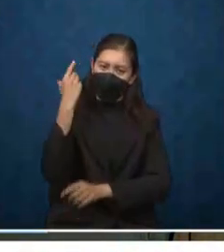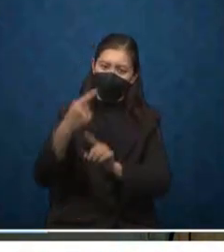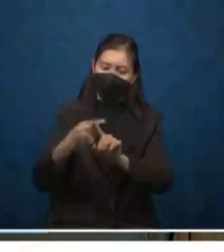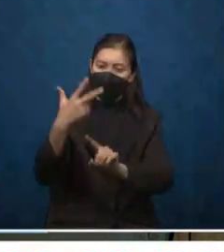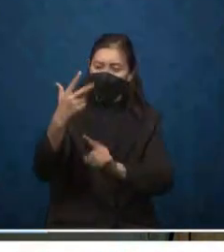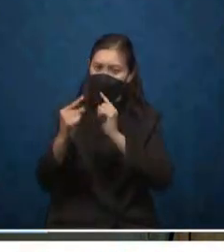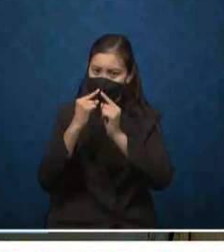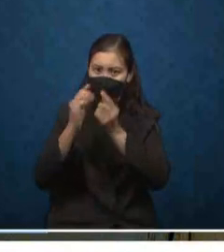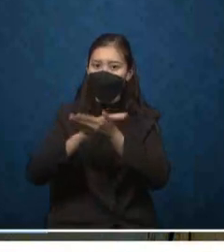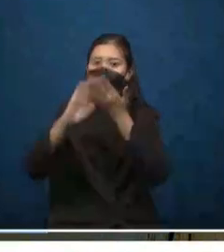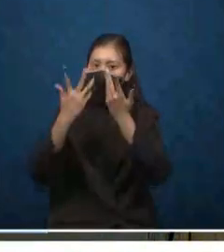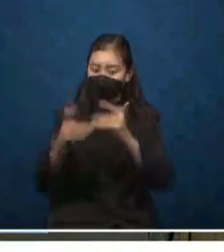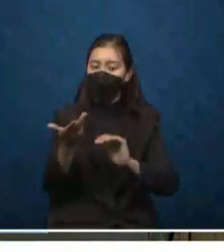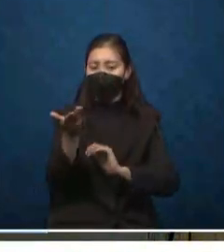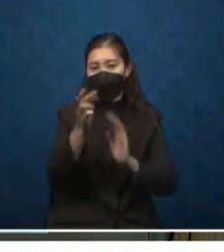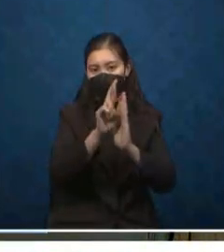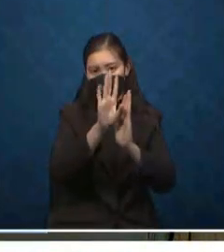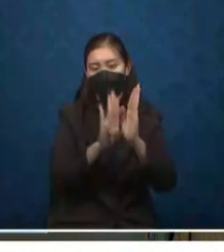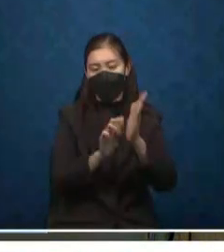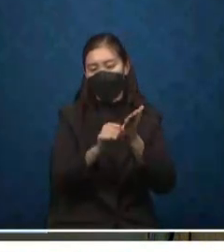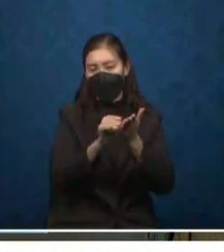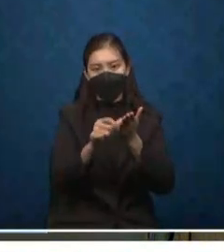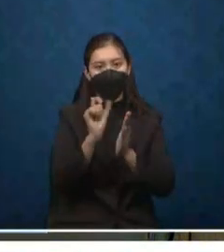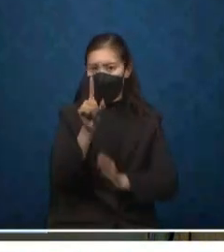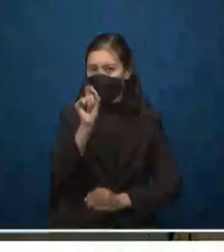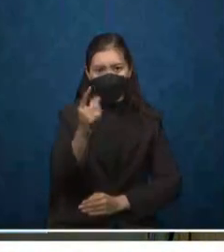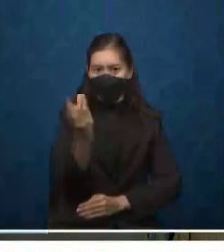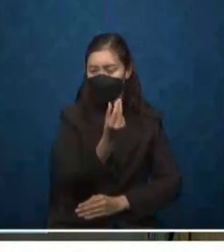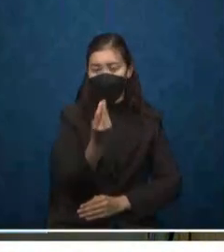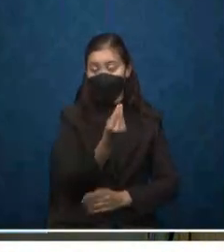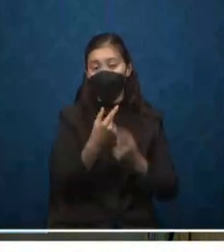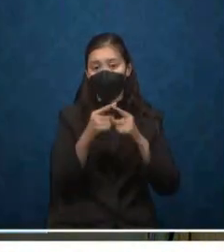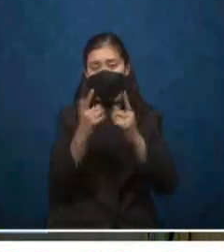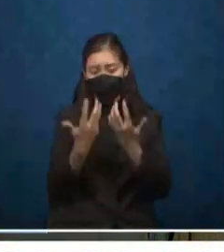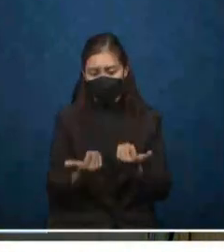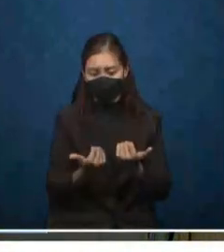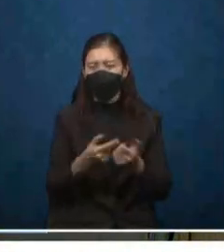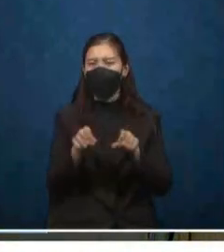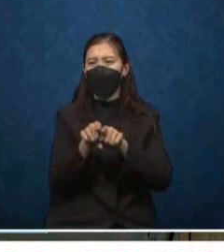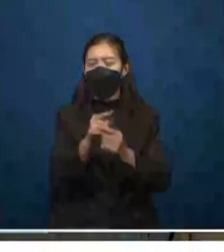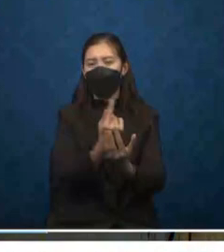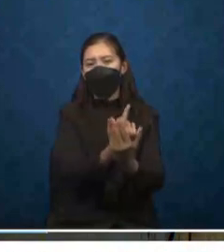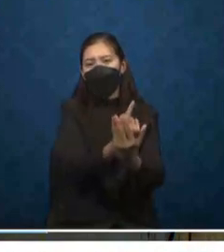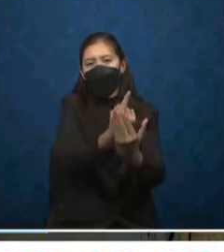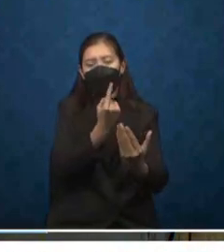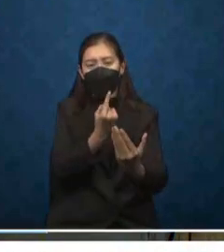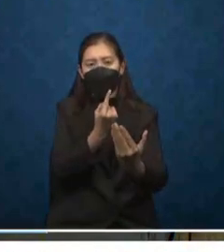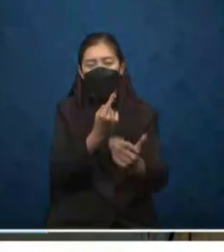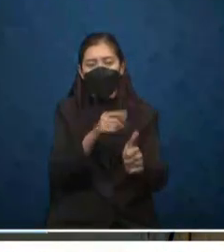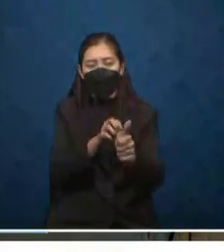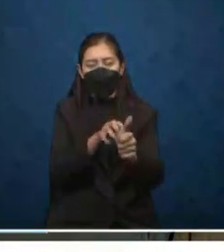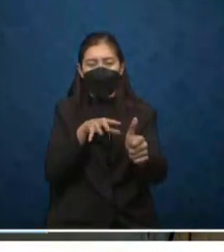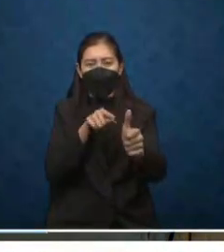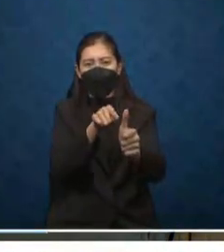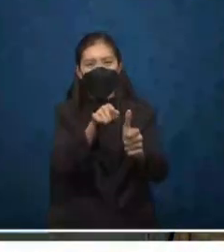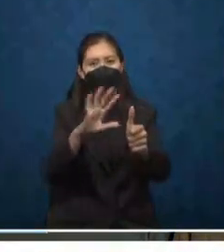รู้ที่ซับซ้อนกว่าแต่เนื่องจากมันยังไม่เคยมีเจ้าภาพในเรื่องนี้อย่างจริงจังก็เป็นเรื่องที่จะต้องอภิปรายเพื่อจะแนะน